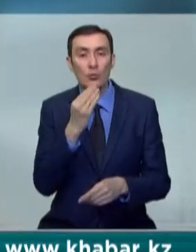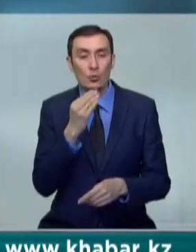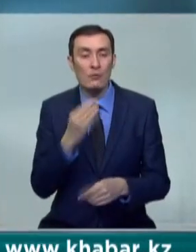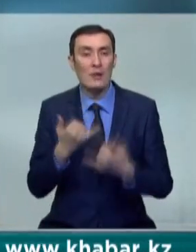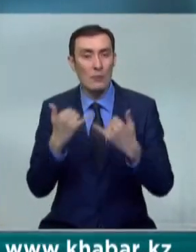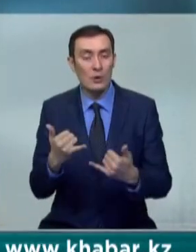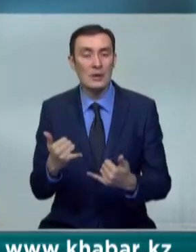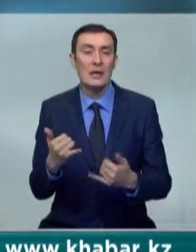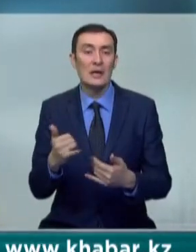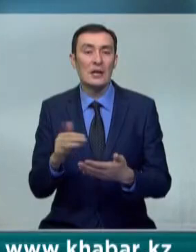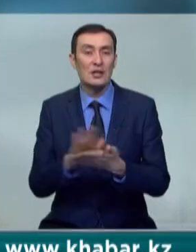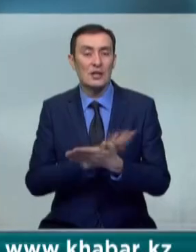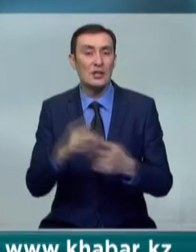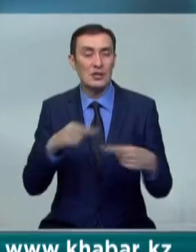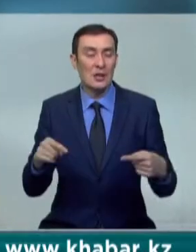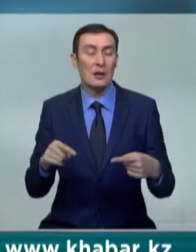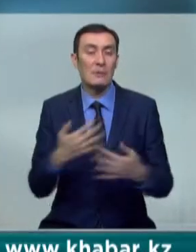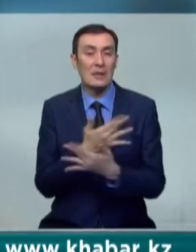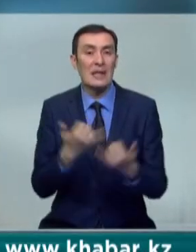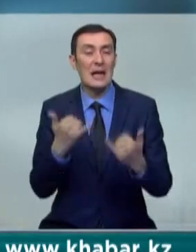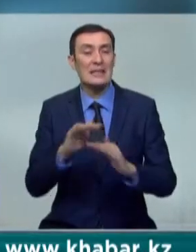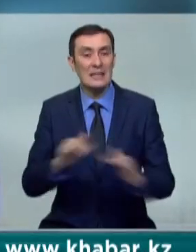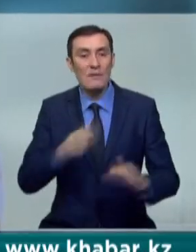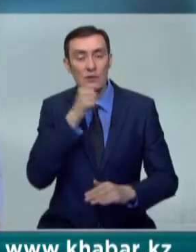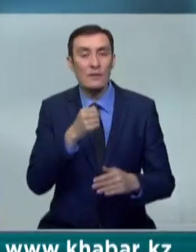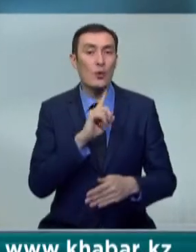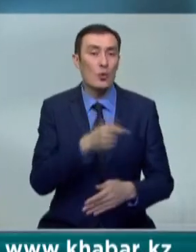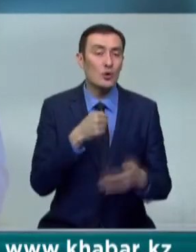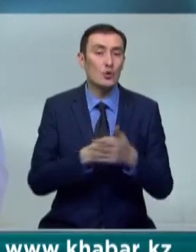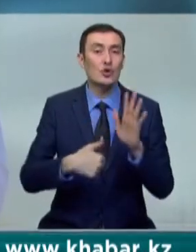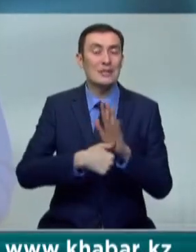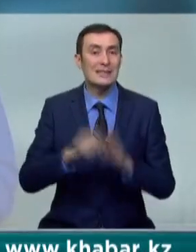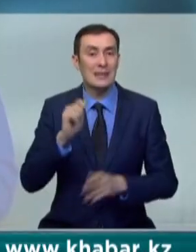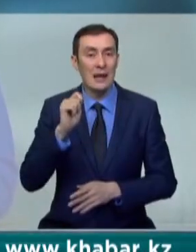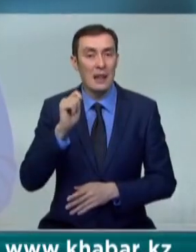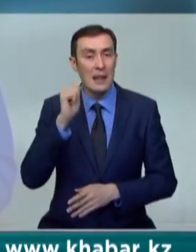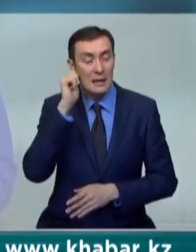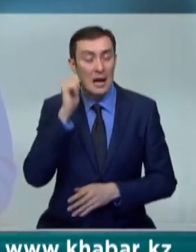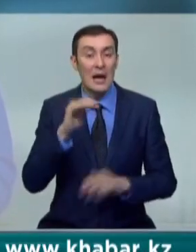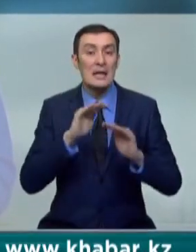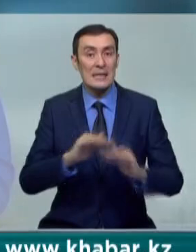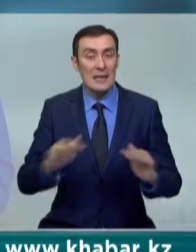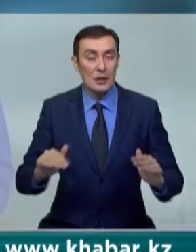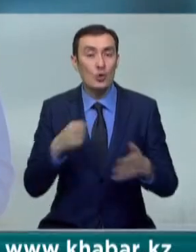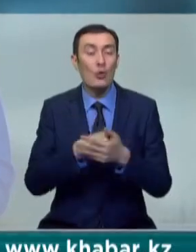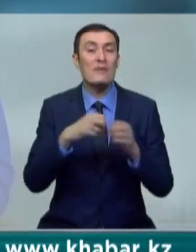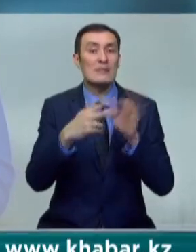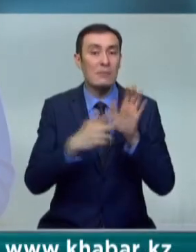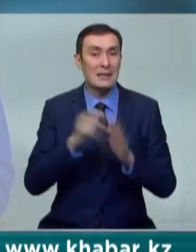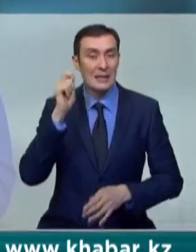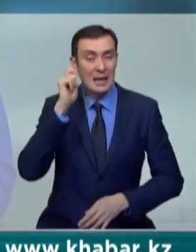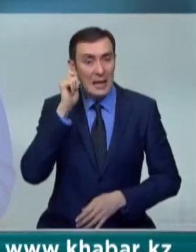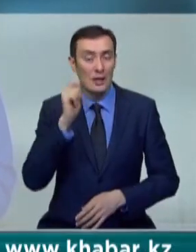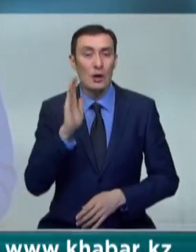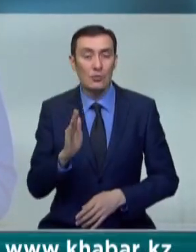набора и химических принадлежности детям в возрасте от 1 года до 6 лет ребятам до 18